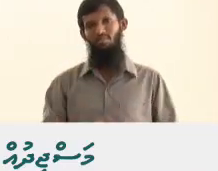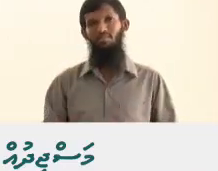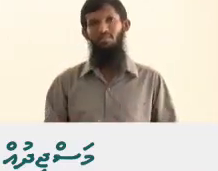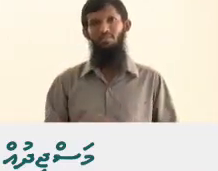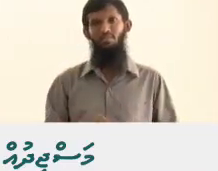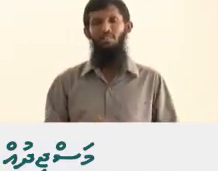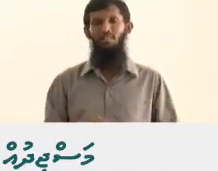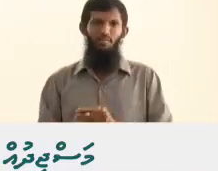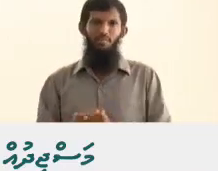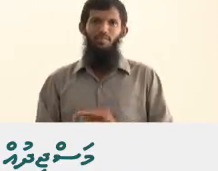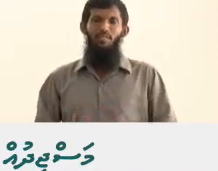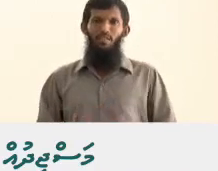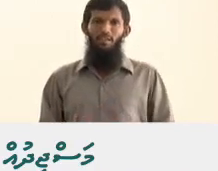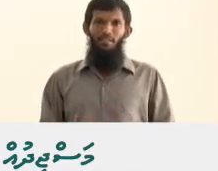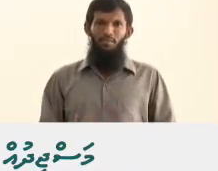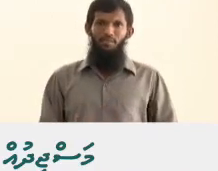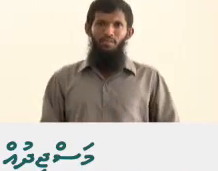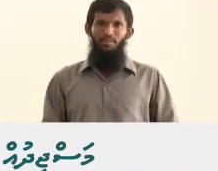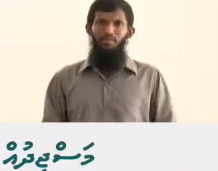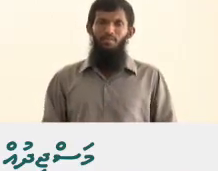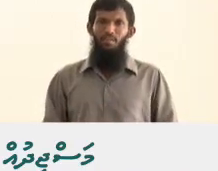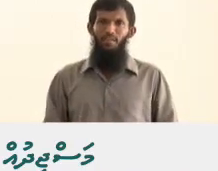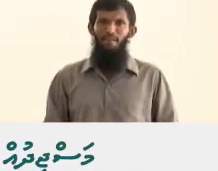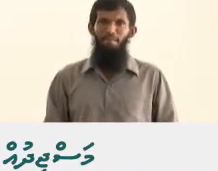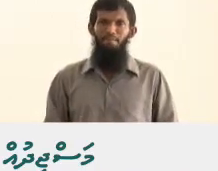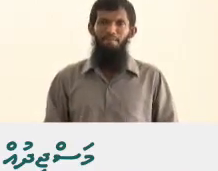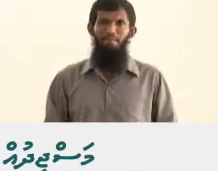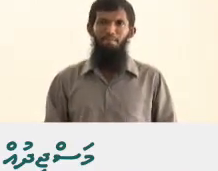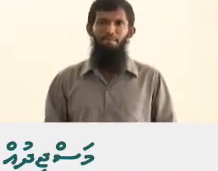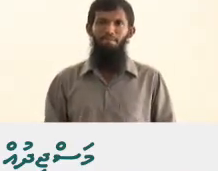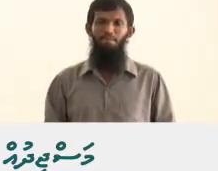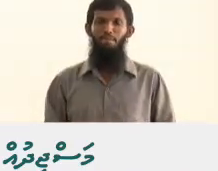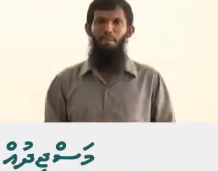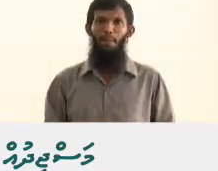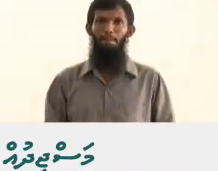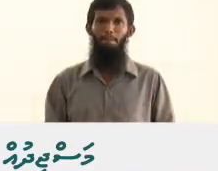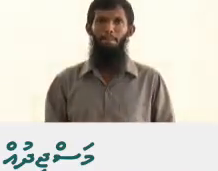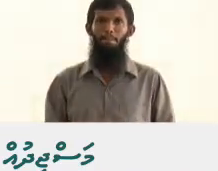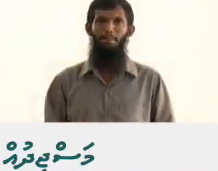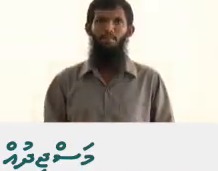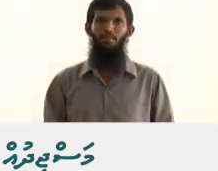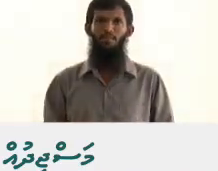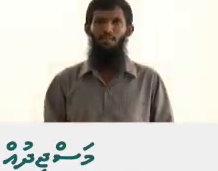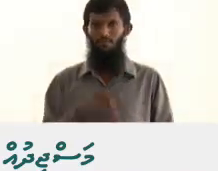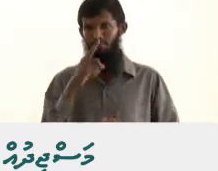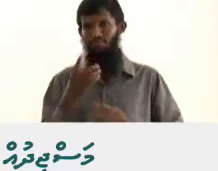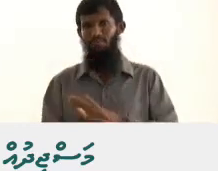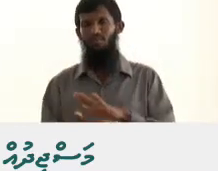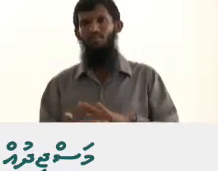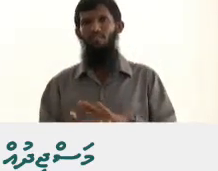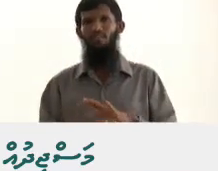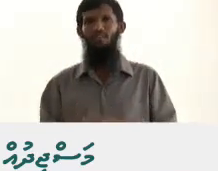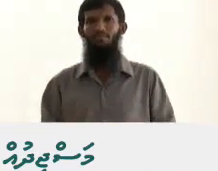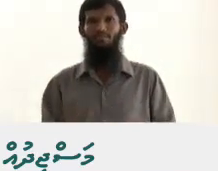ilayna turja'un wa nabluwukum bisharri wal khairi fitna wa ilayna turja'un maanai